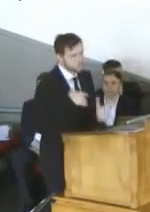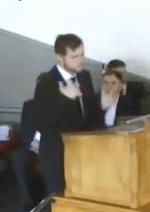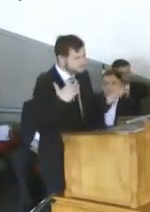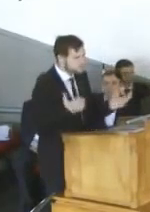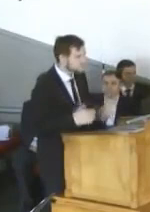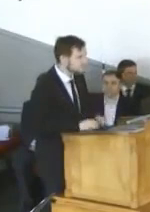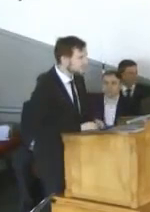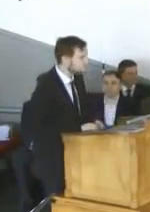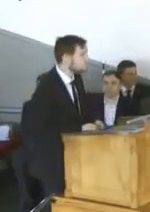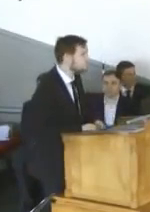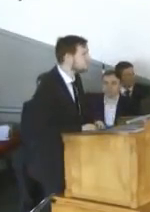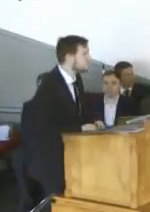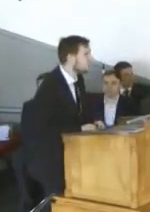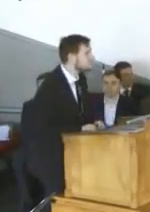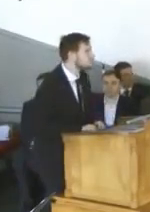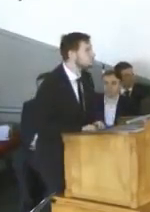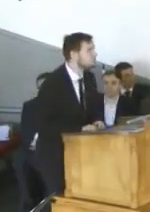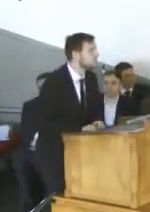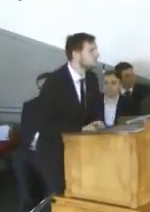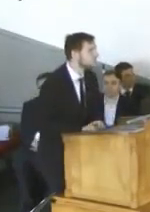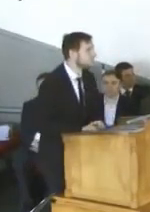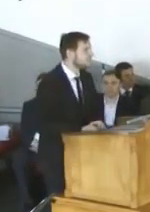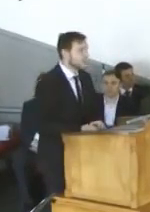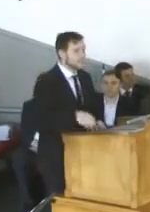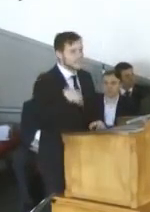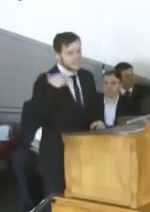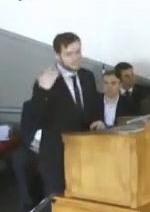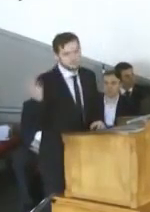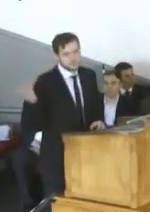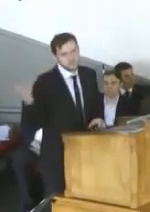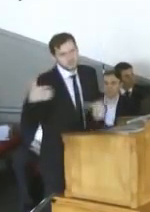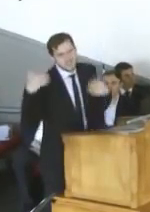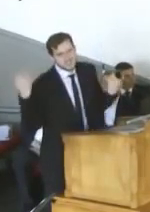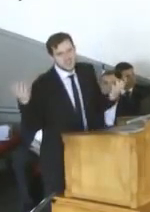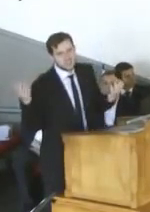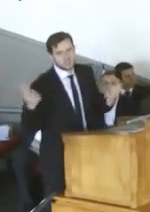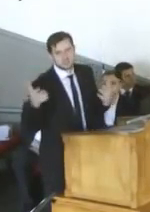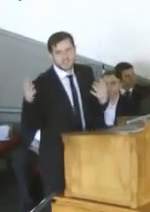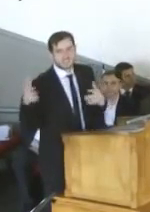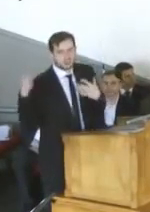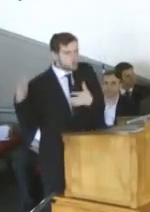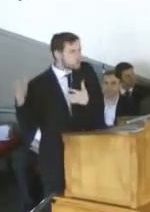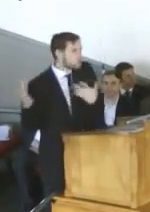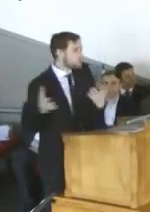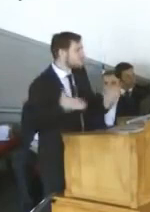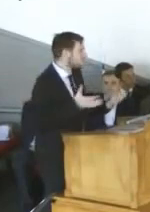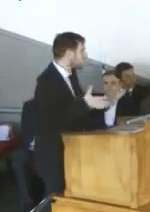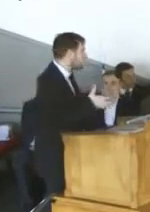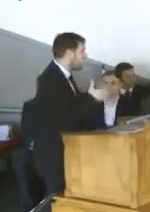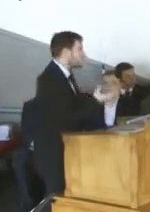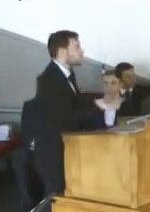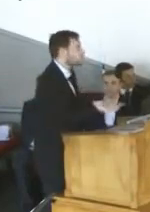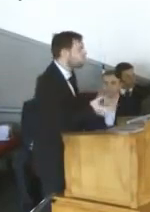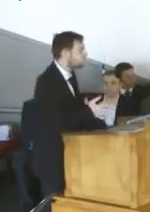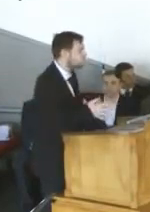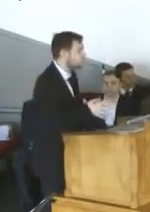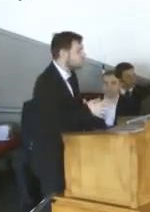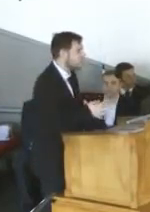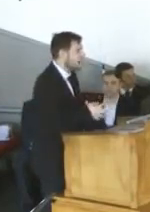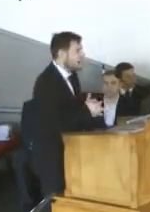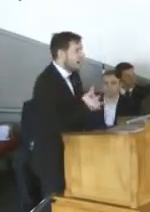що, я думаю, ми стикались з людьми, які казали, що, знаєте, кожна окрема церква має свою